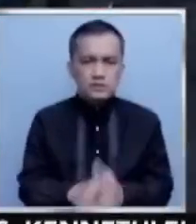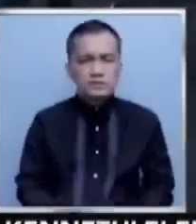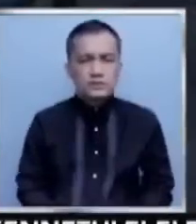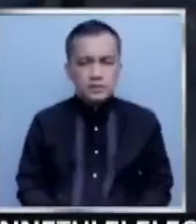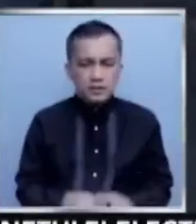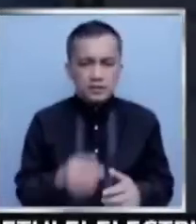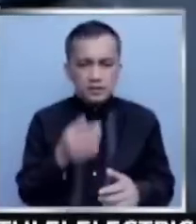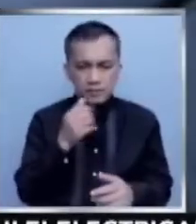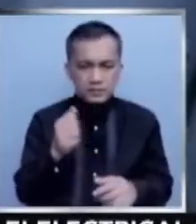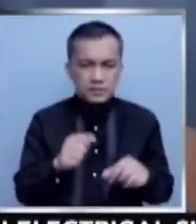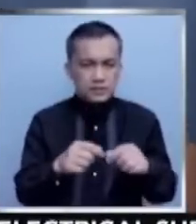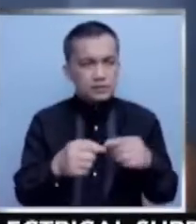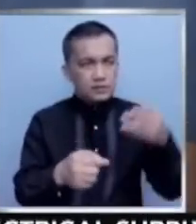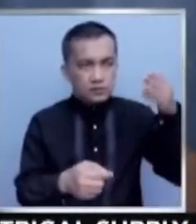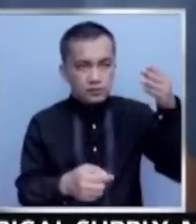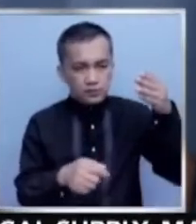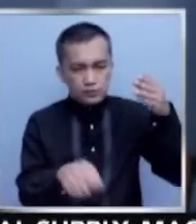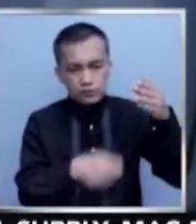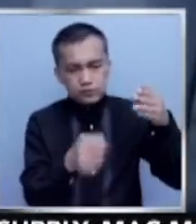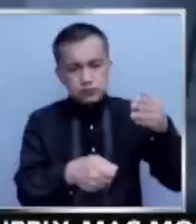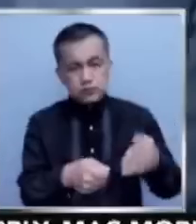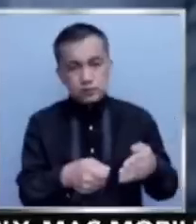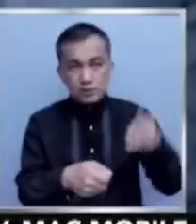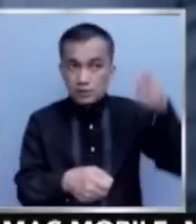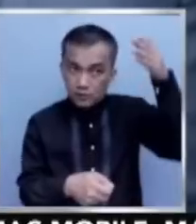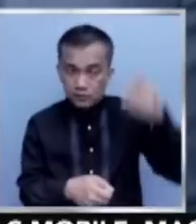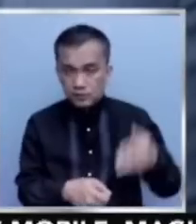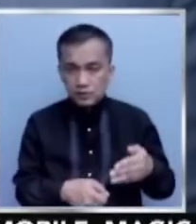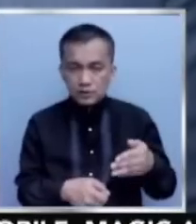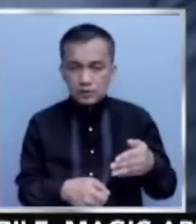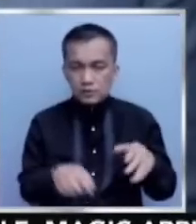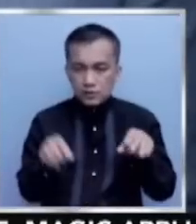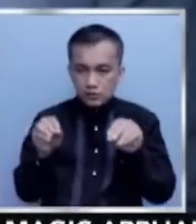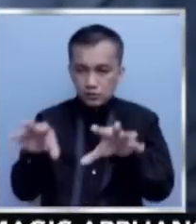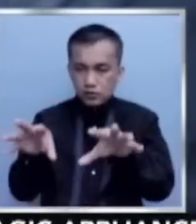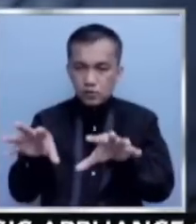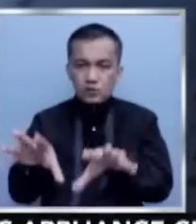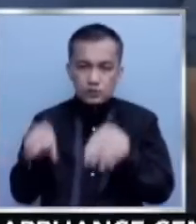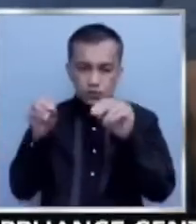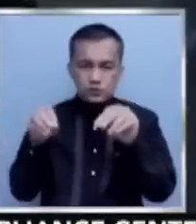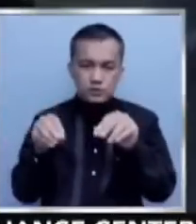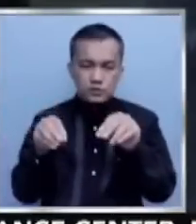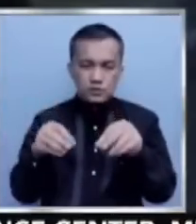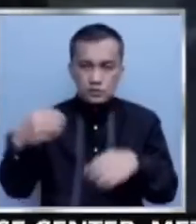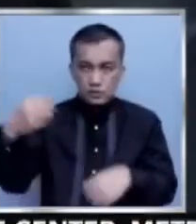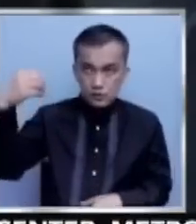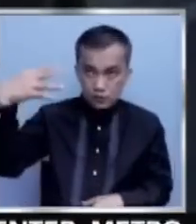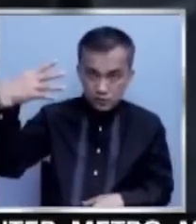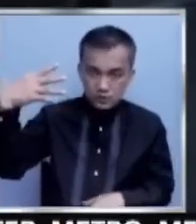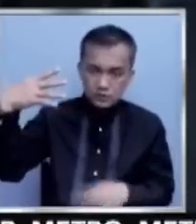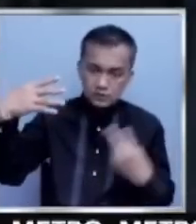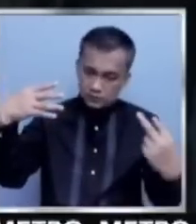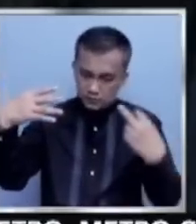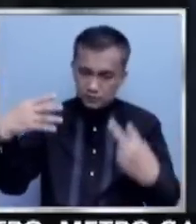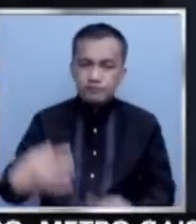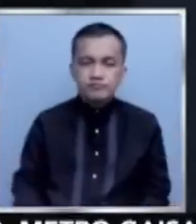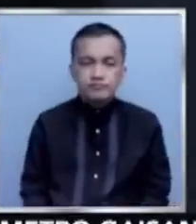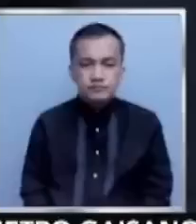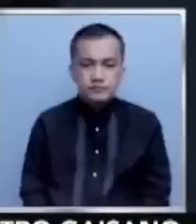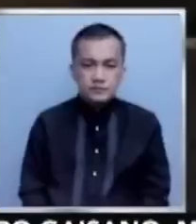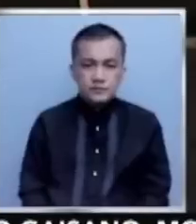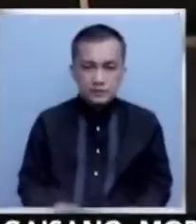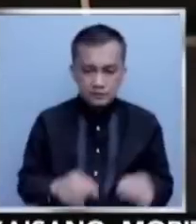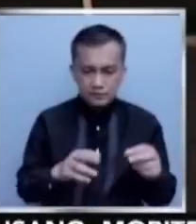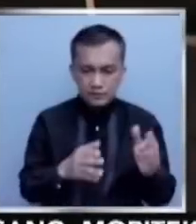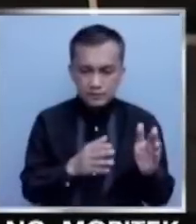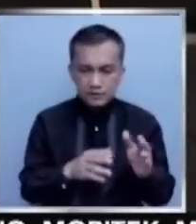mga bintana. Kung gabi, patayin ang headlights at buksan ang cabin light ng sasakyan. Ihanda ang lisensya at